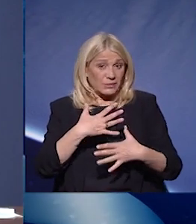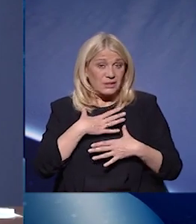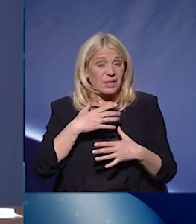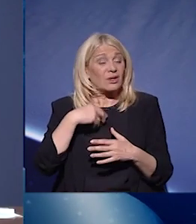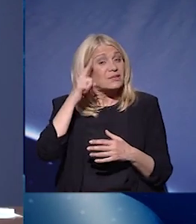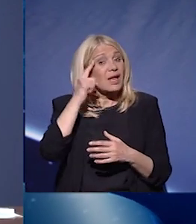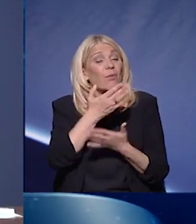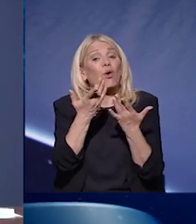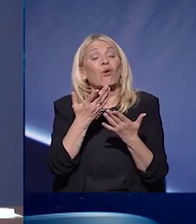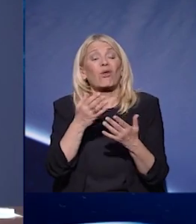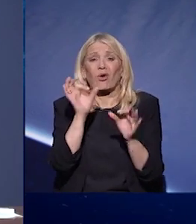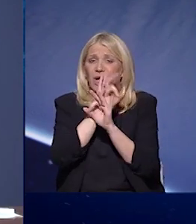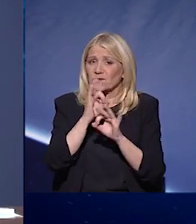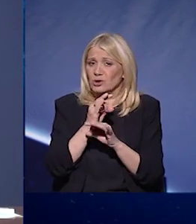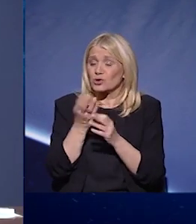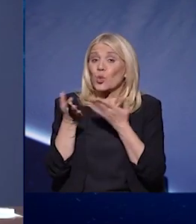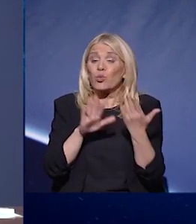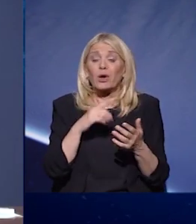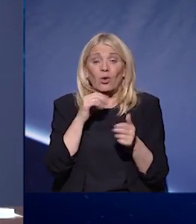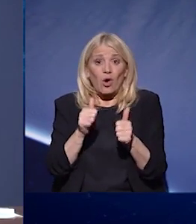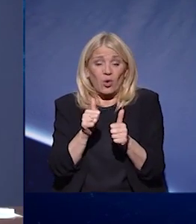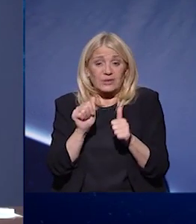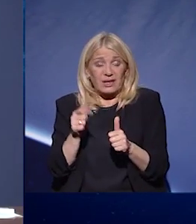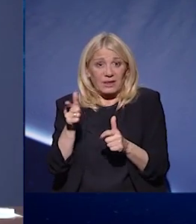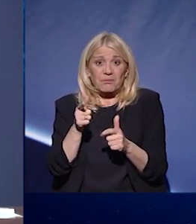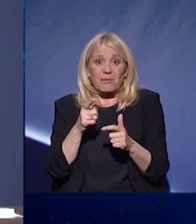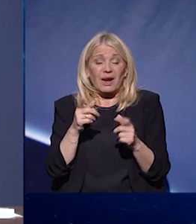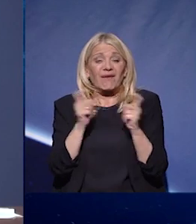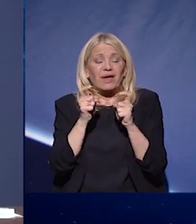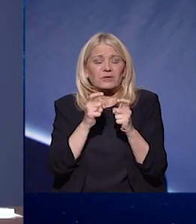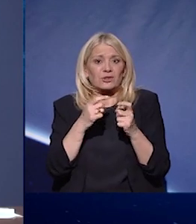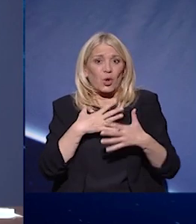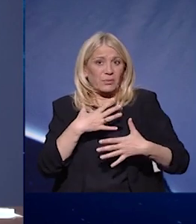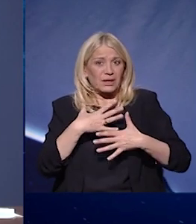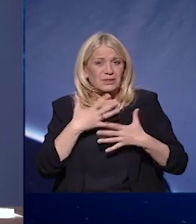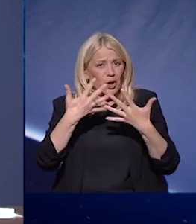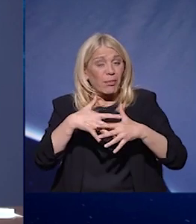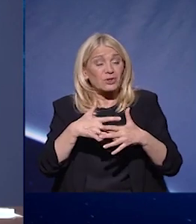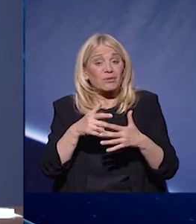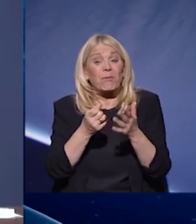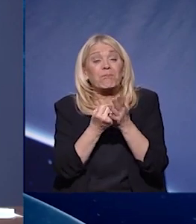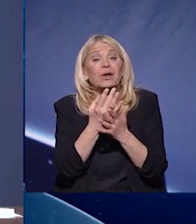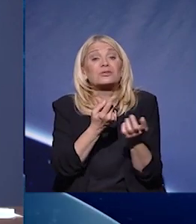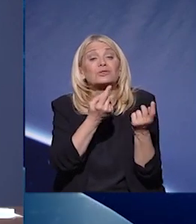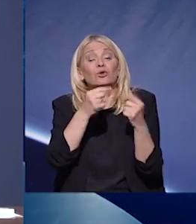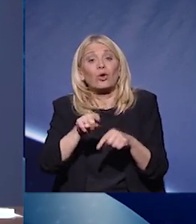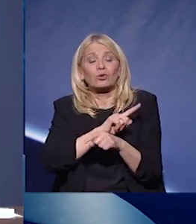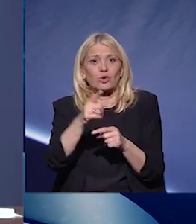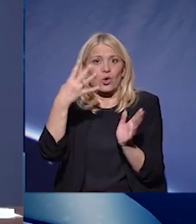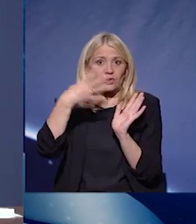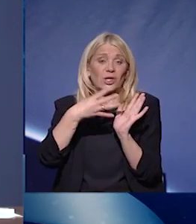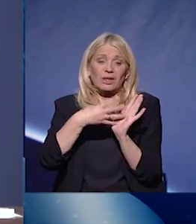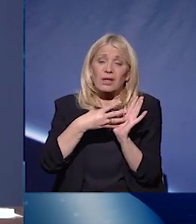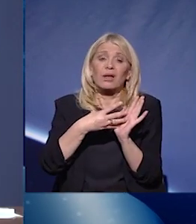koliko je, nažalost, umrlih i koliko sada ima na respiratoru, vi onda dođete relativno brzo do brojke od 4000, ali